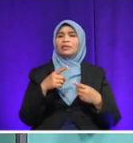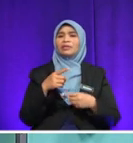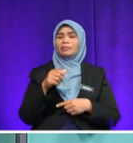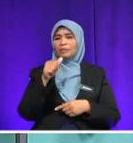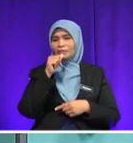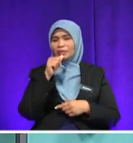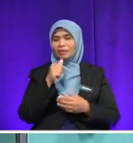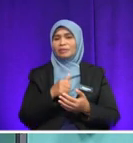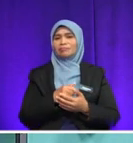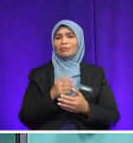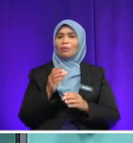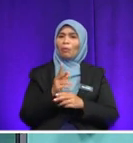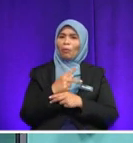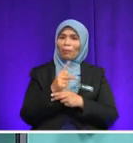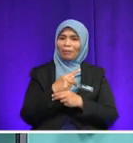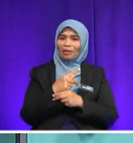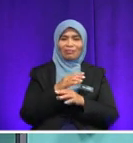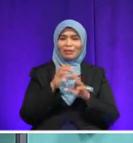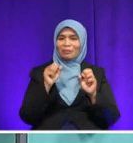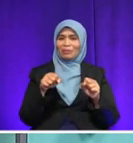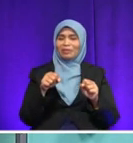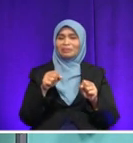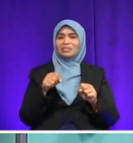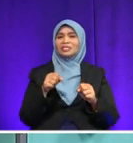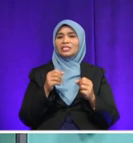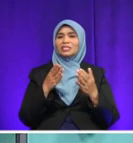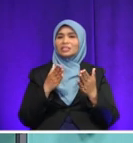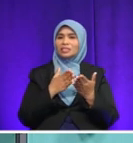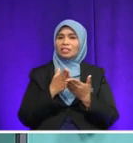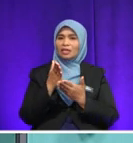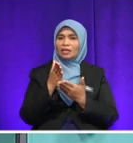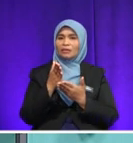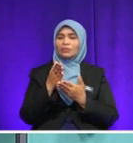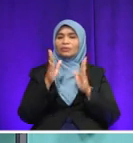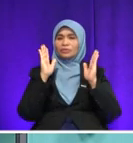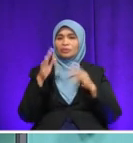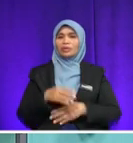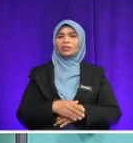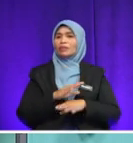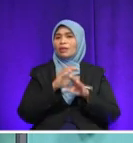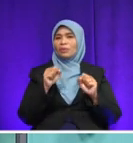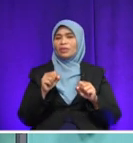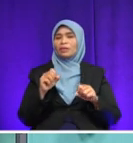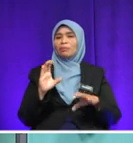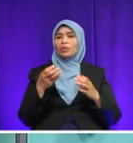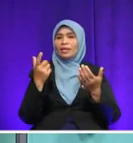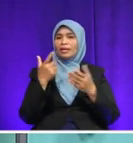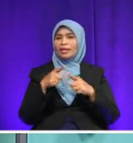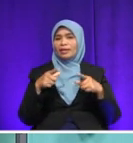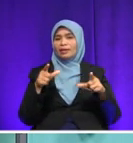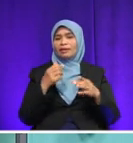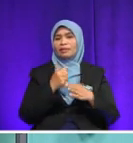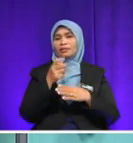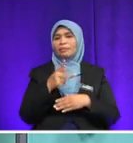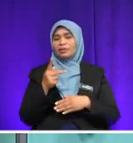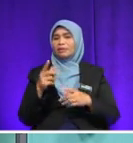cawan enggak boleh ini kena salat terus pesan dia tidak boleh diselangi dengan ibadah yang lain ataupun perkara yang lain